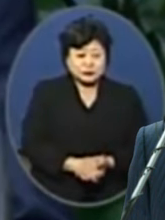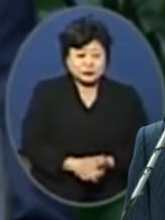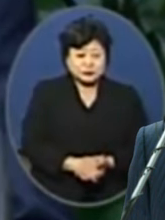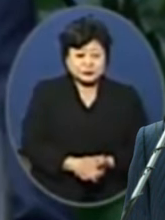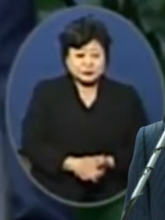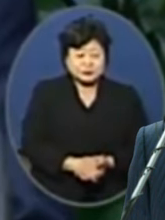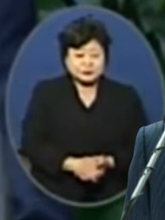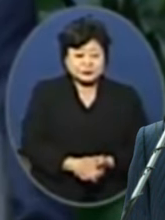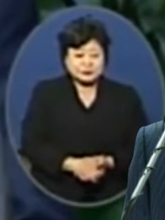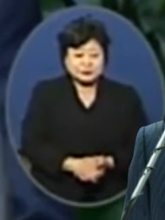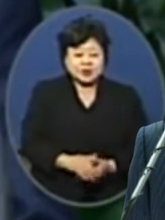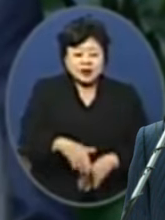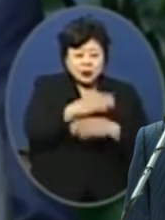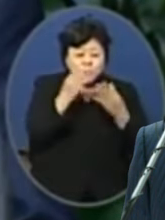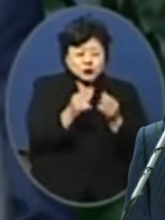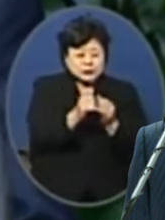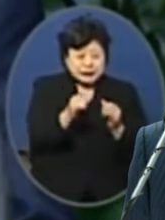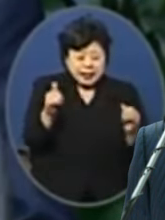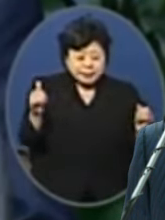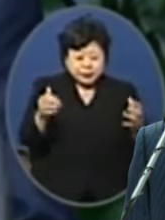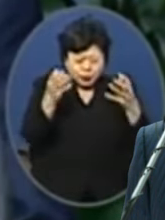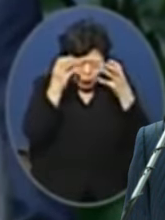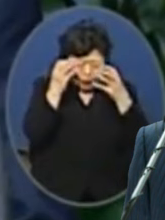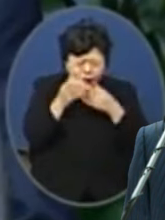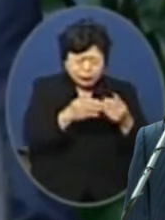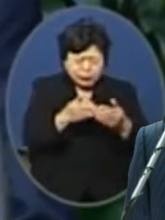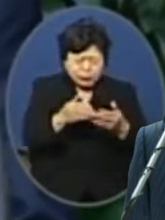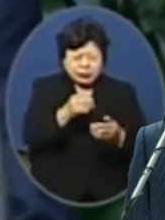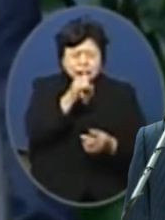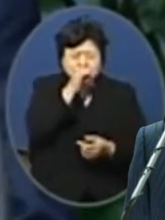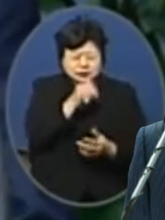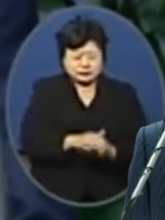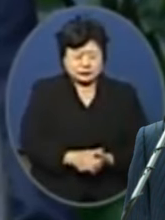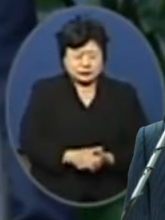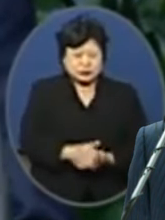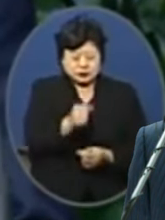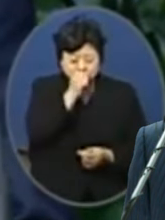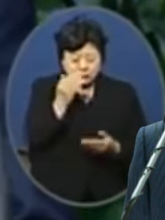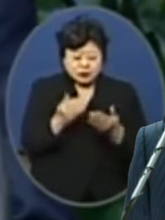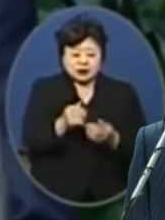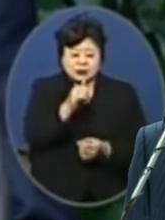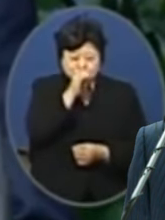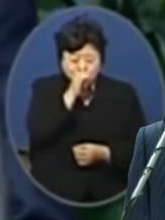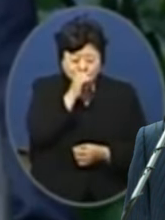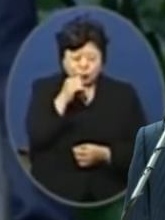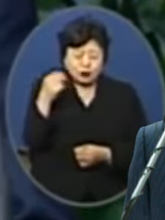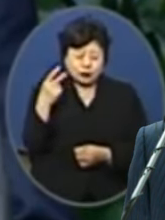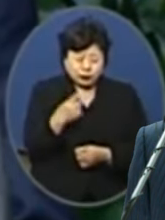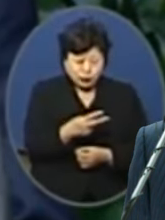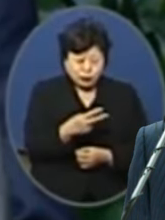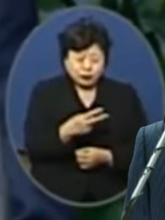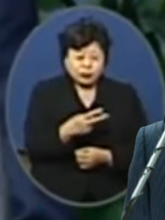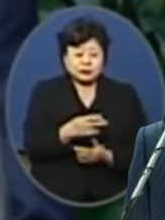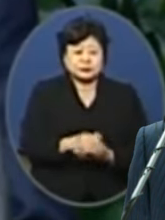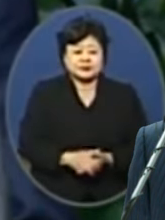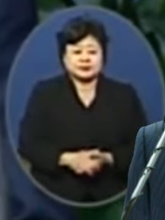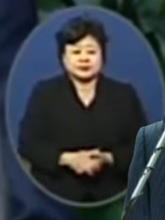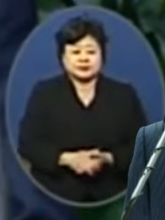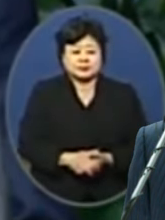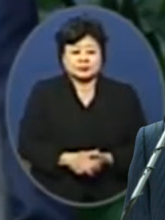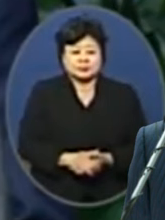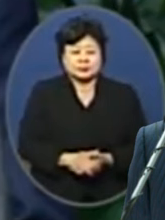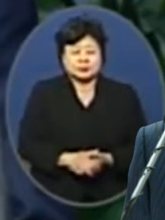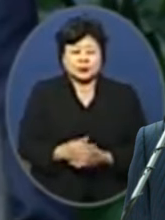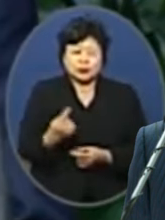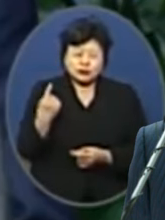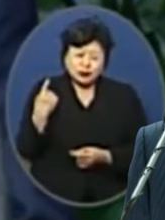없습니다 모든 사람에게 고난은 있습니다 본인이 있는가 생각하고 보면 그